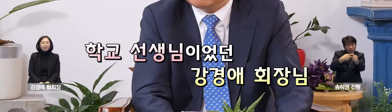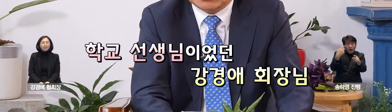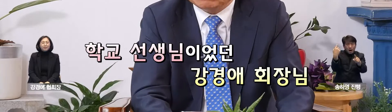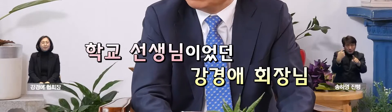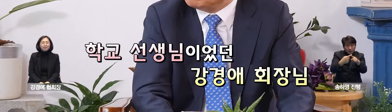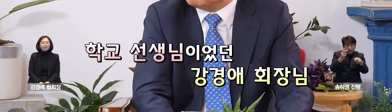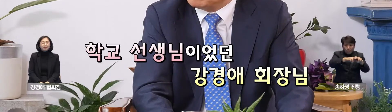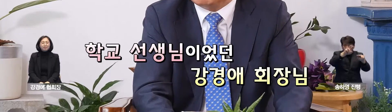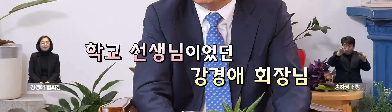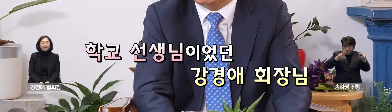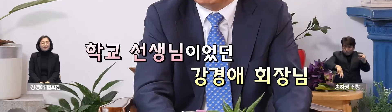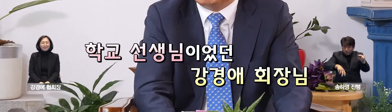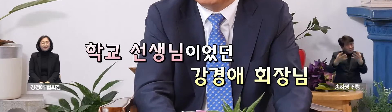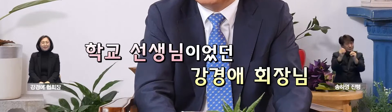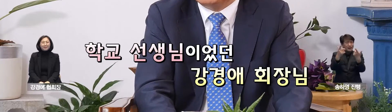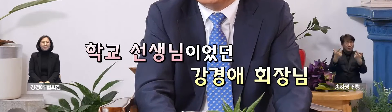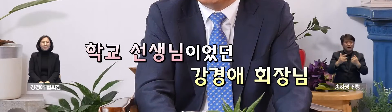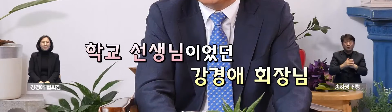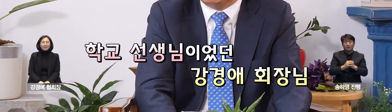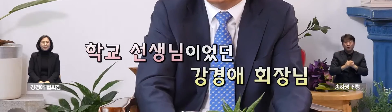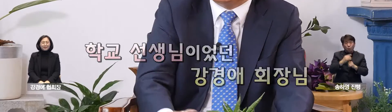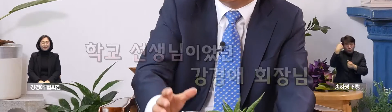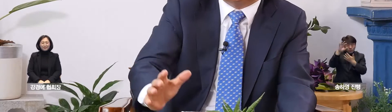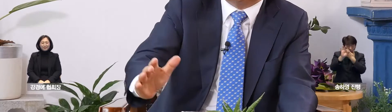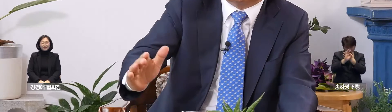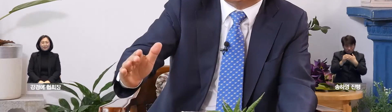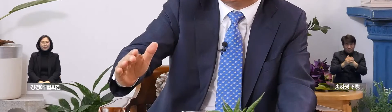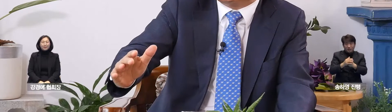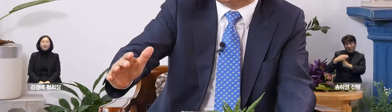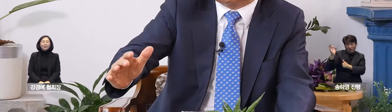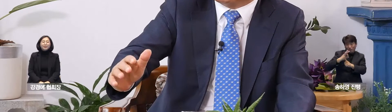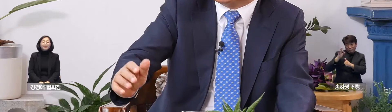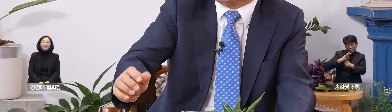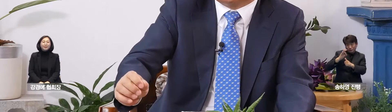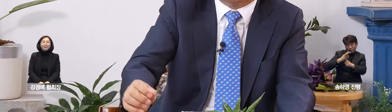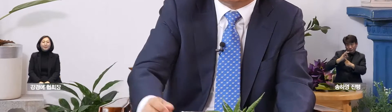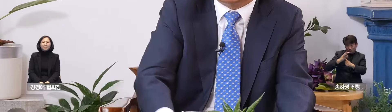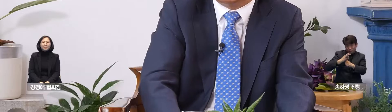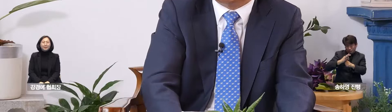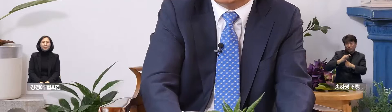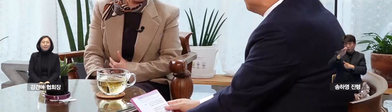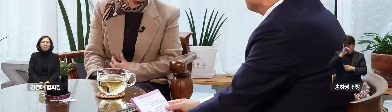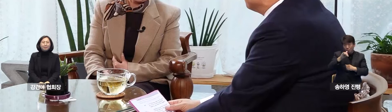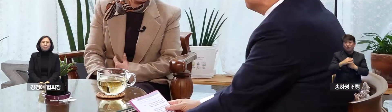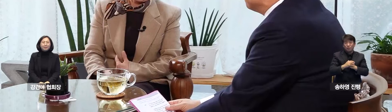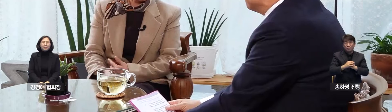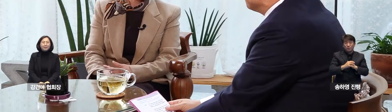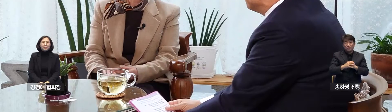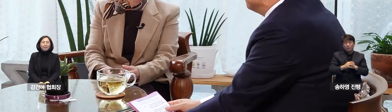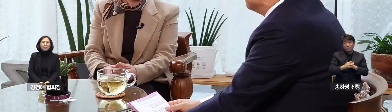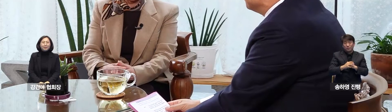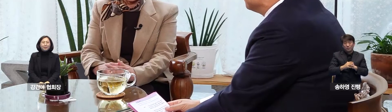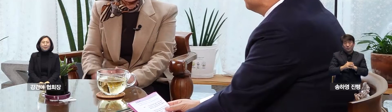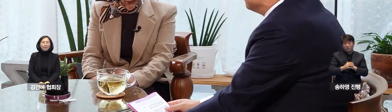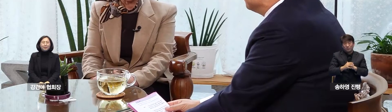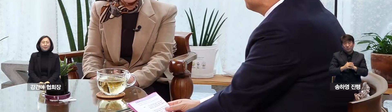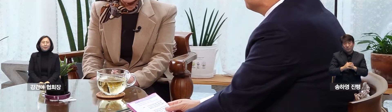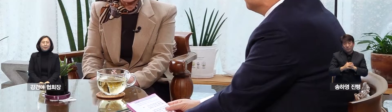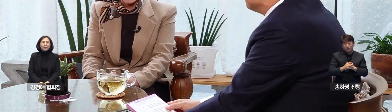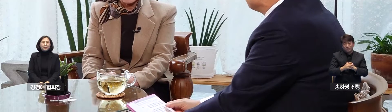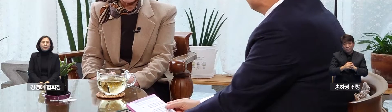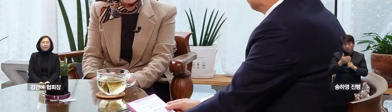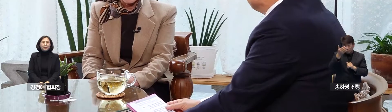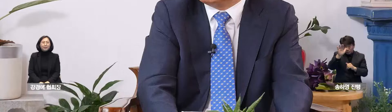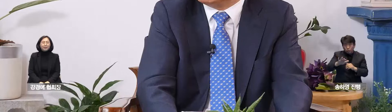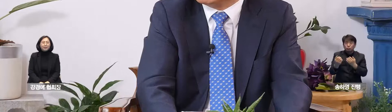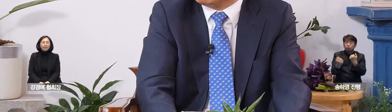중간에 그만두고 나오시는 분 별로 없어요. 왜냐하면 연금도 다 보장되고 하기 때문에 그런지 몰라도